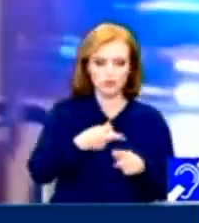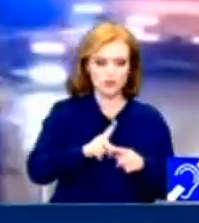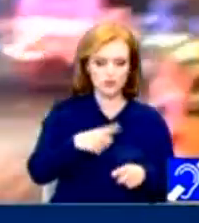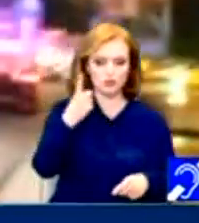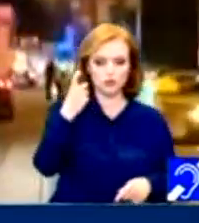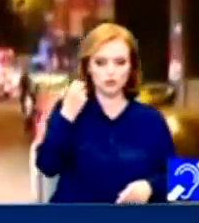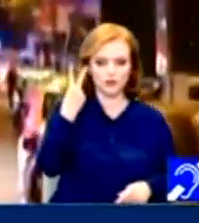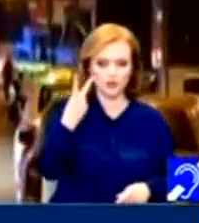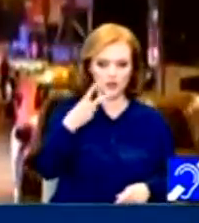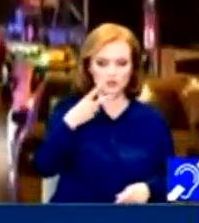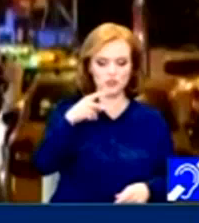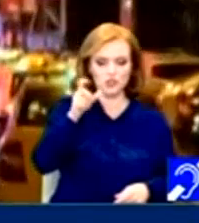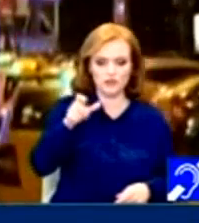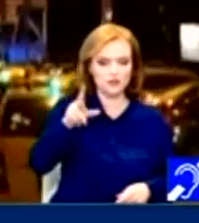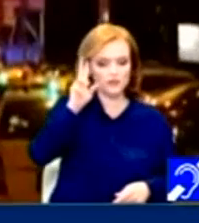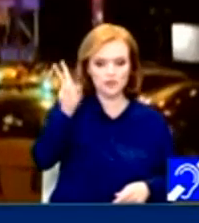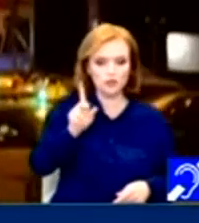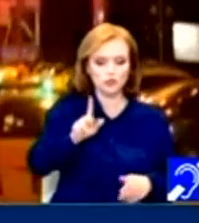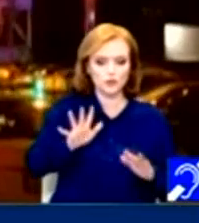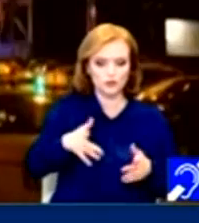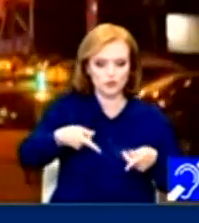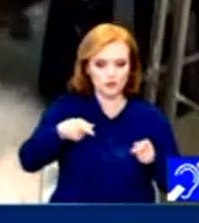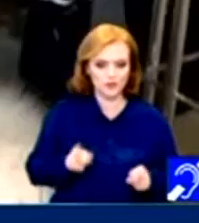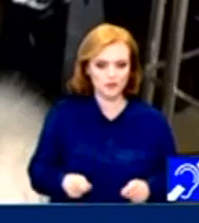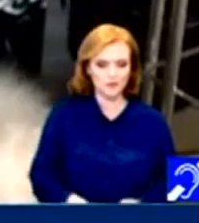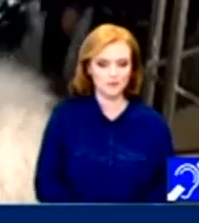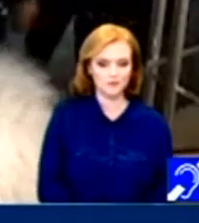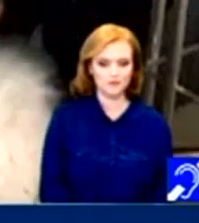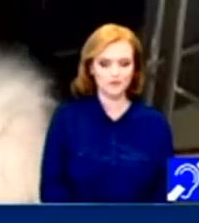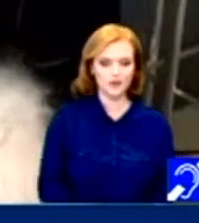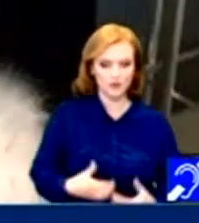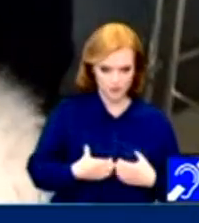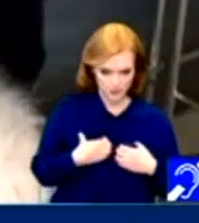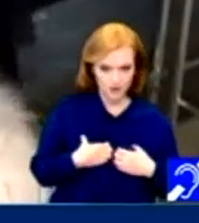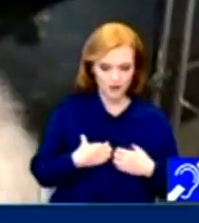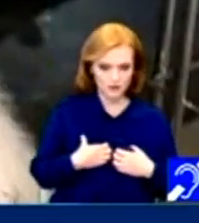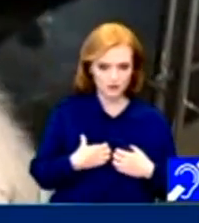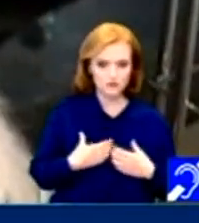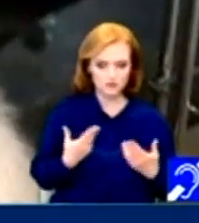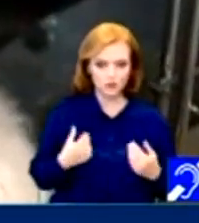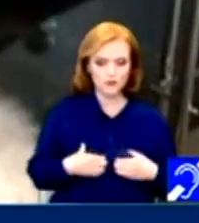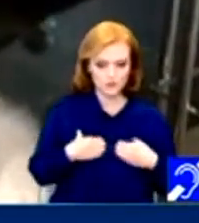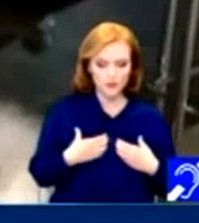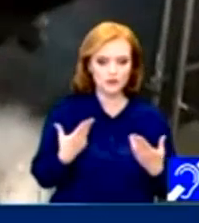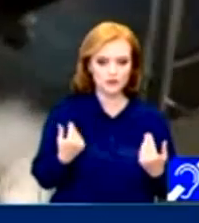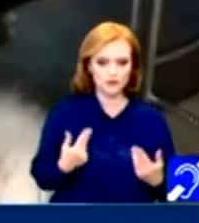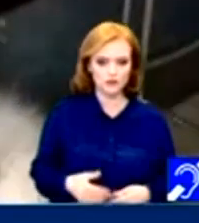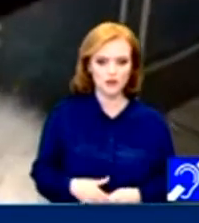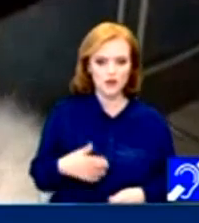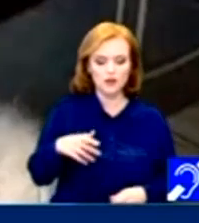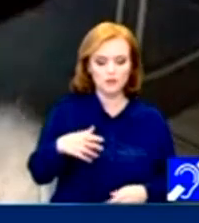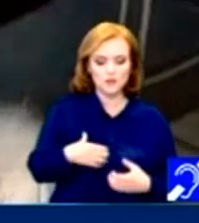112 pasageri nu a știut ce se întâmplă cu adevărat. V-ați speriat? Da. Ce ați aflat? Am aflat că nu poate